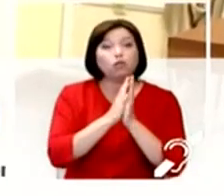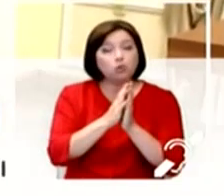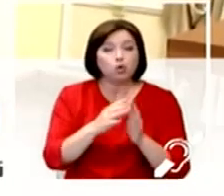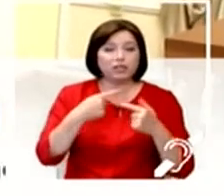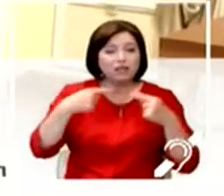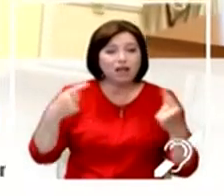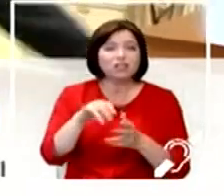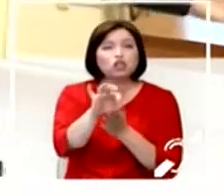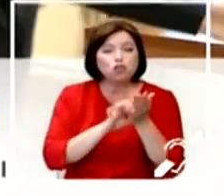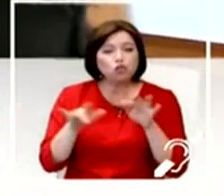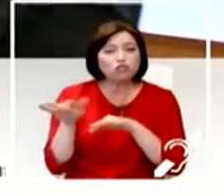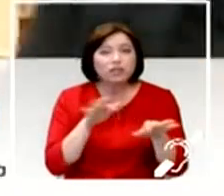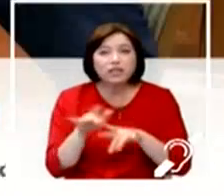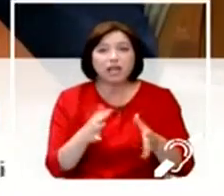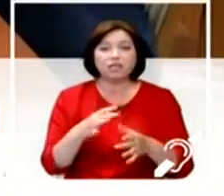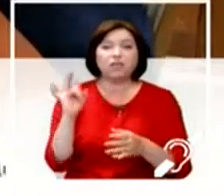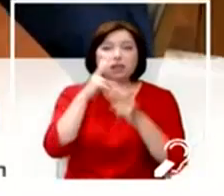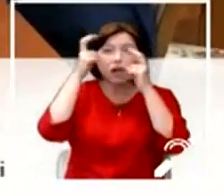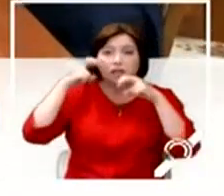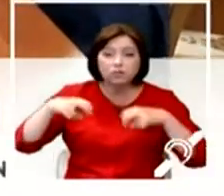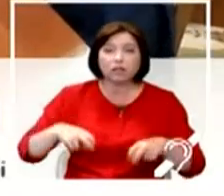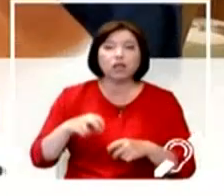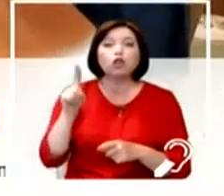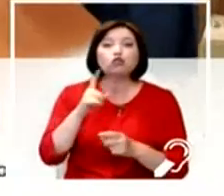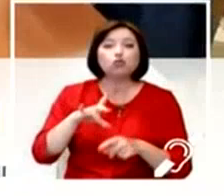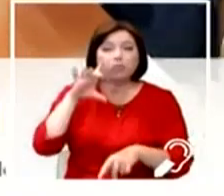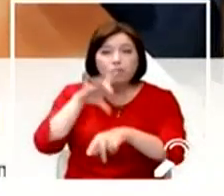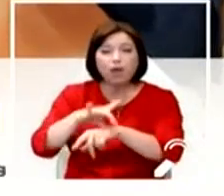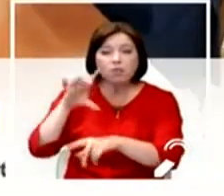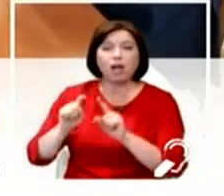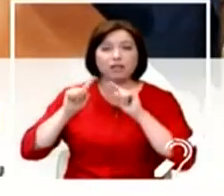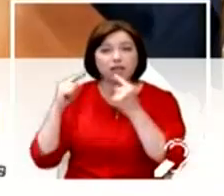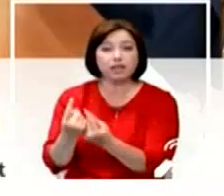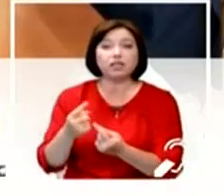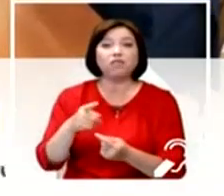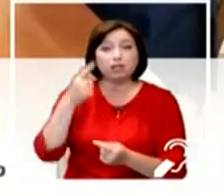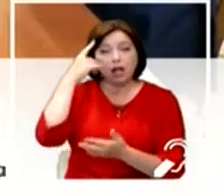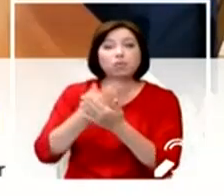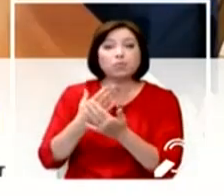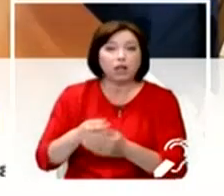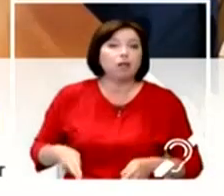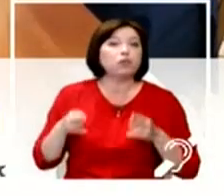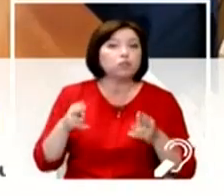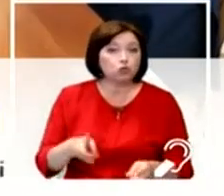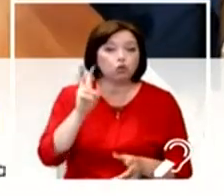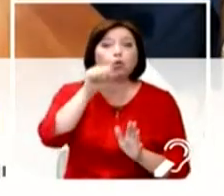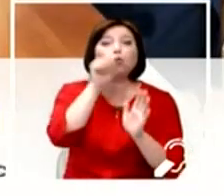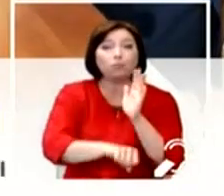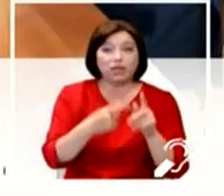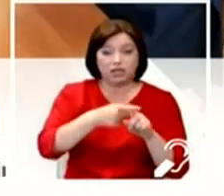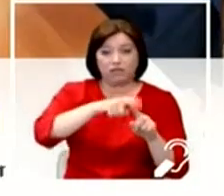o serie de măsuri urgentă operaționale și de investigare pentru a identifica și localiza suspecții însăvârșirea